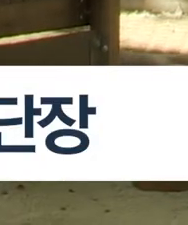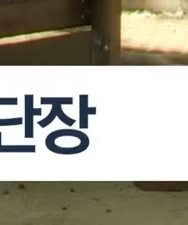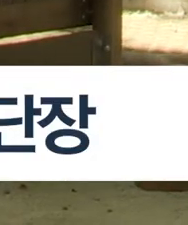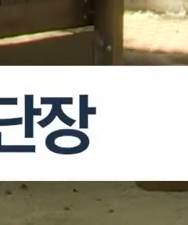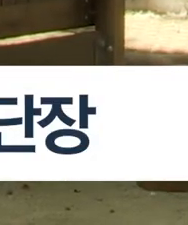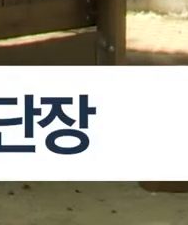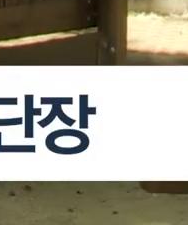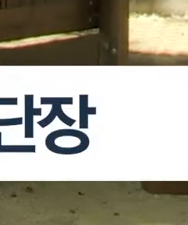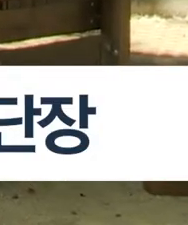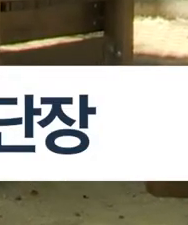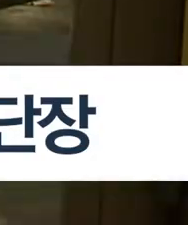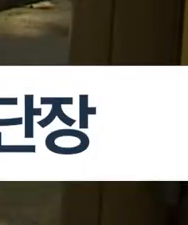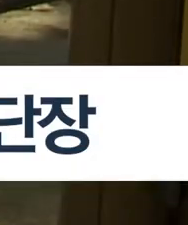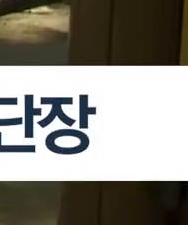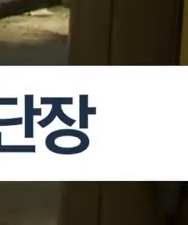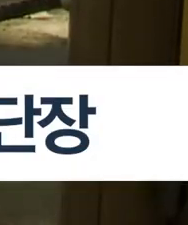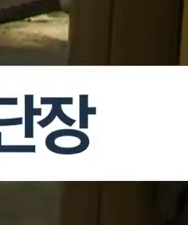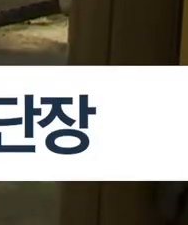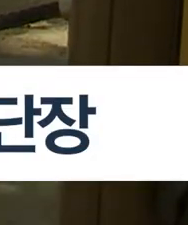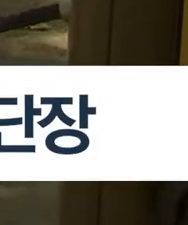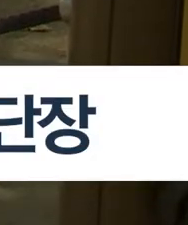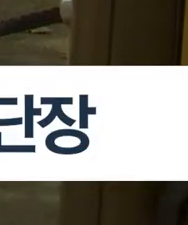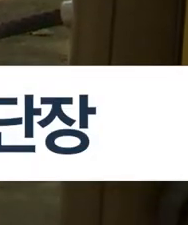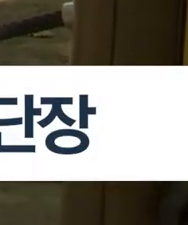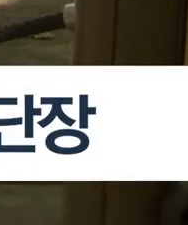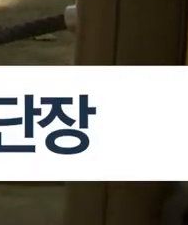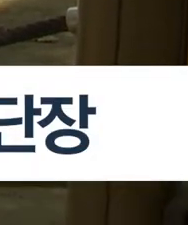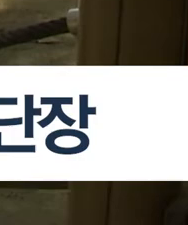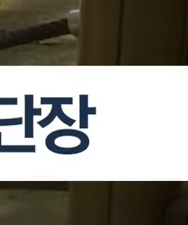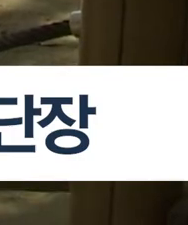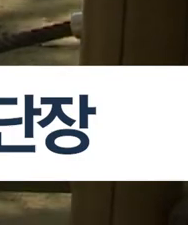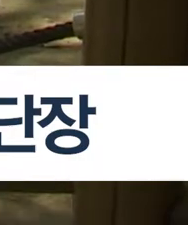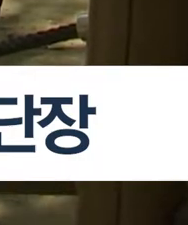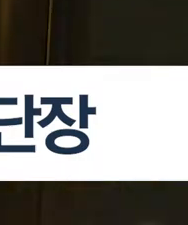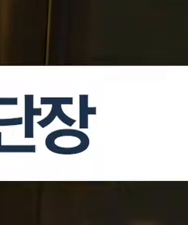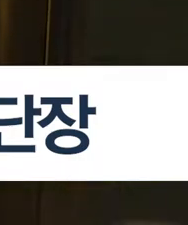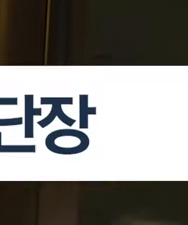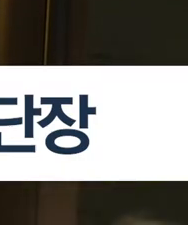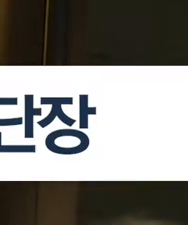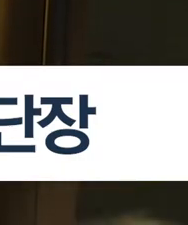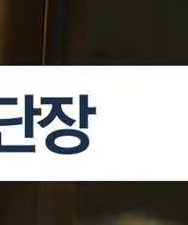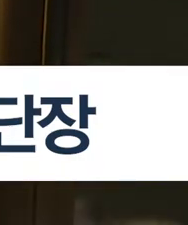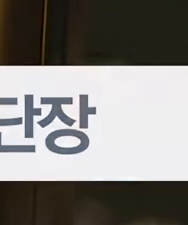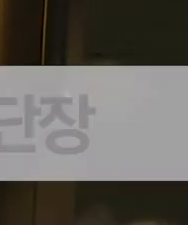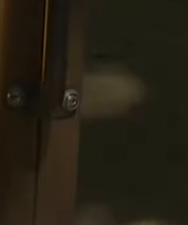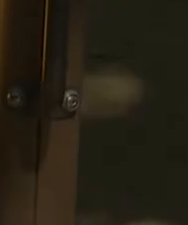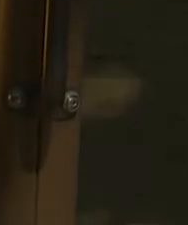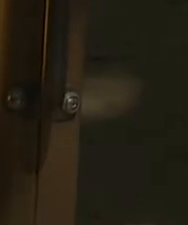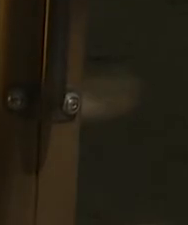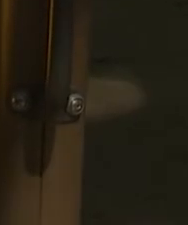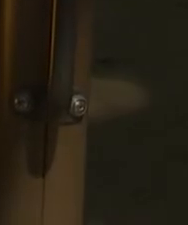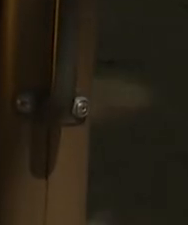등촌동에 위치한 봉제산 숲속 놀이터가 주민들을 위한 여가와 휴식 공간으로 새단장했습니다.